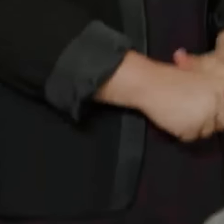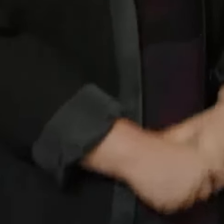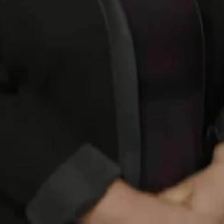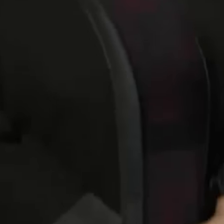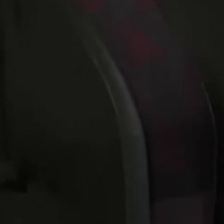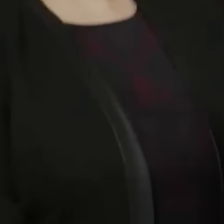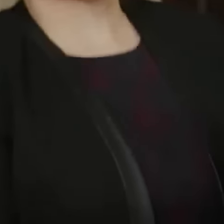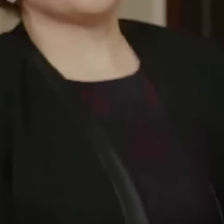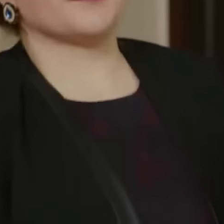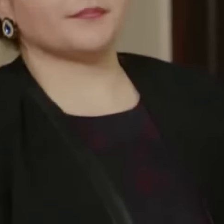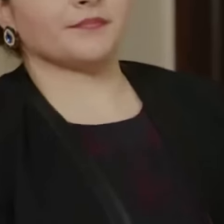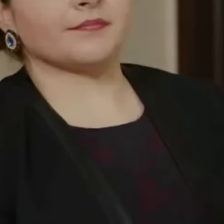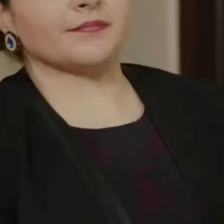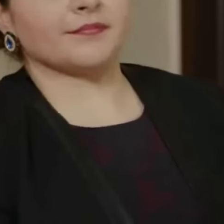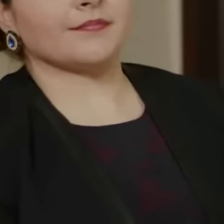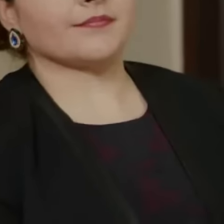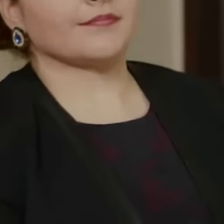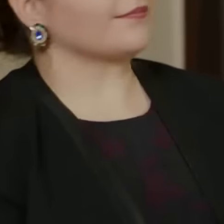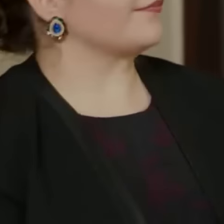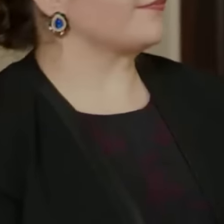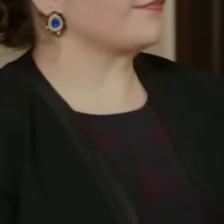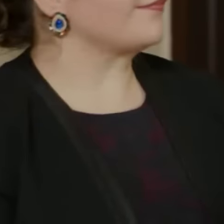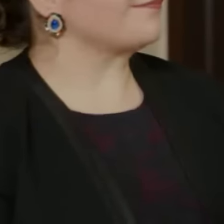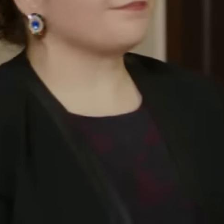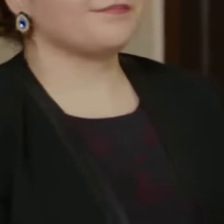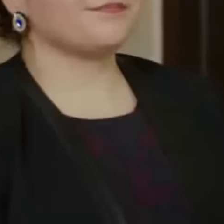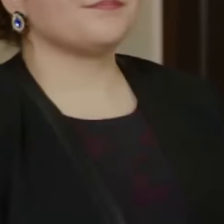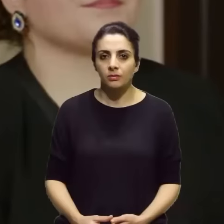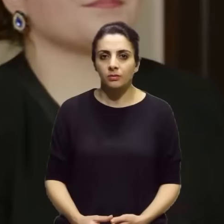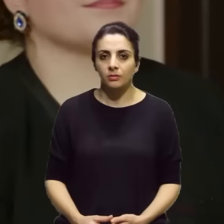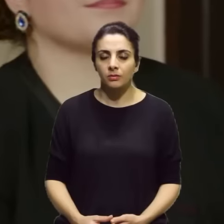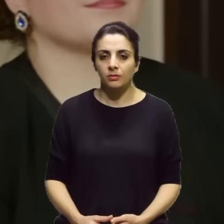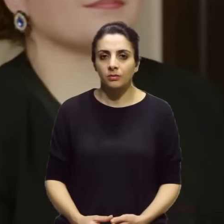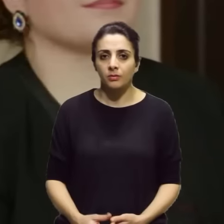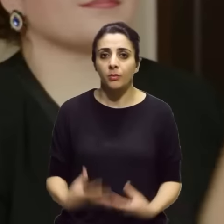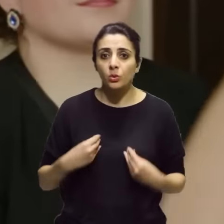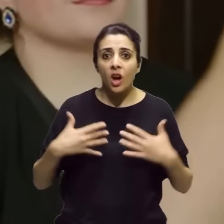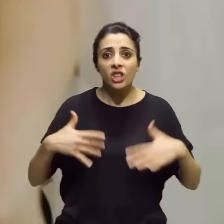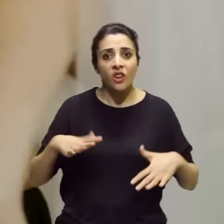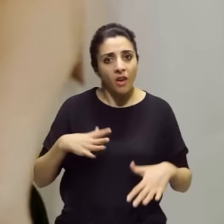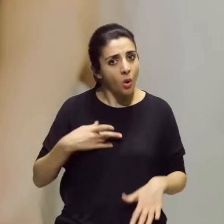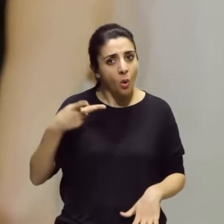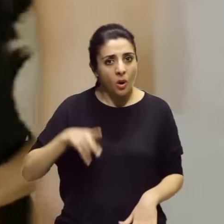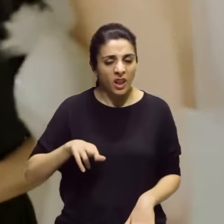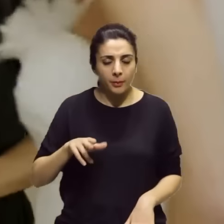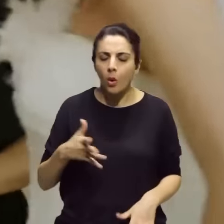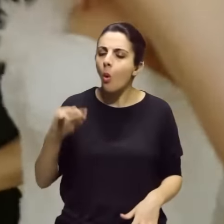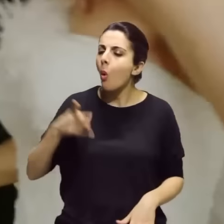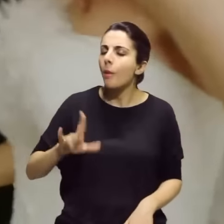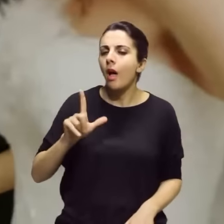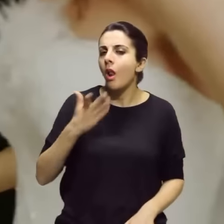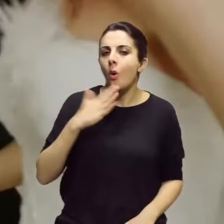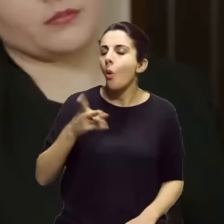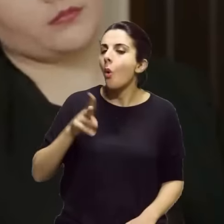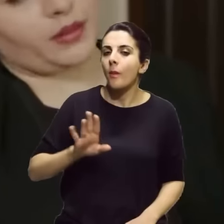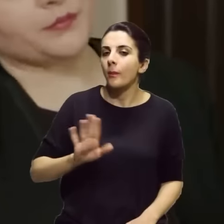Sevinç oval boy aynasının karşısına gelinin yüz kısmının üzerinden eliyle geçti. Heyecandan ölebilirim. Yok ölme, ne gerek var, ölme